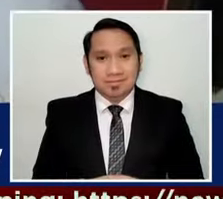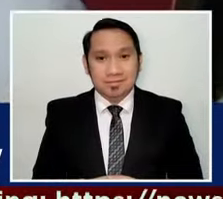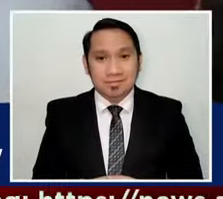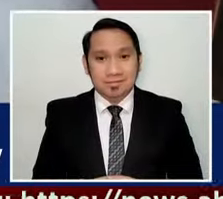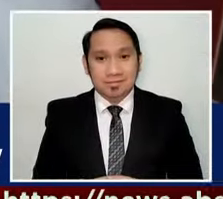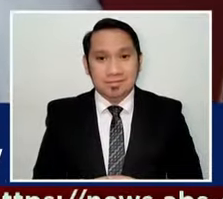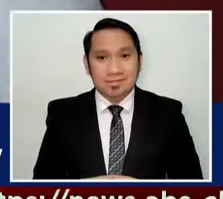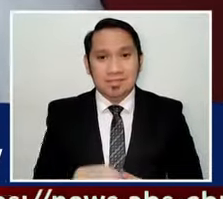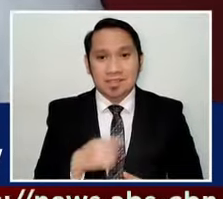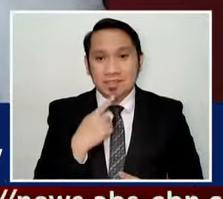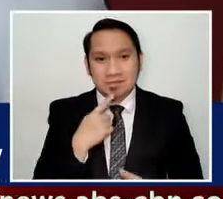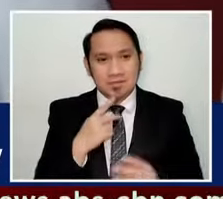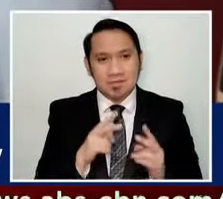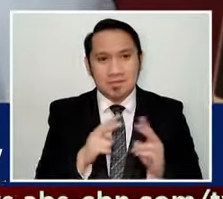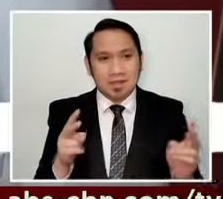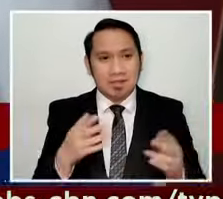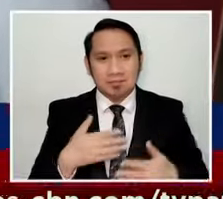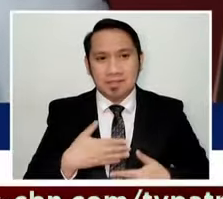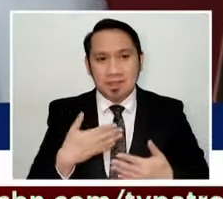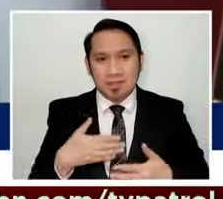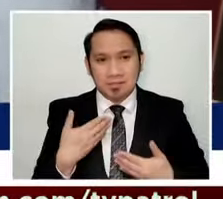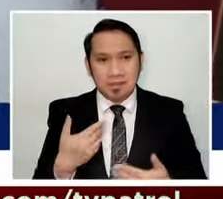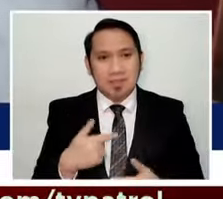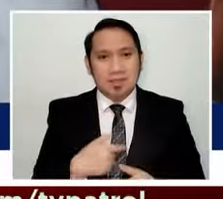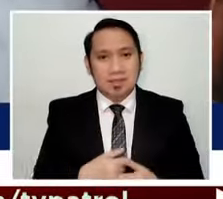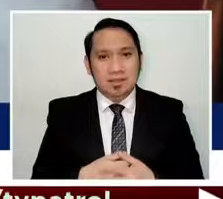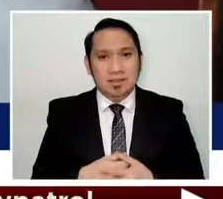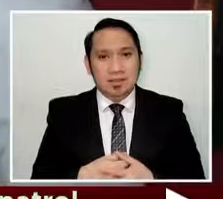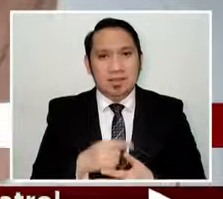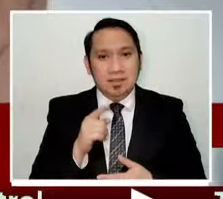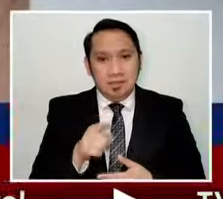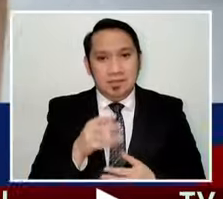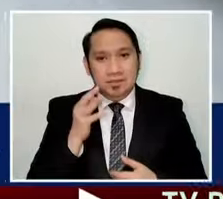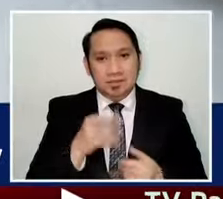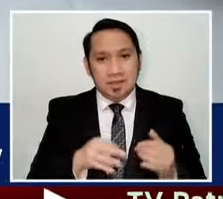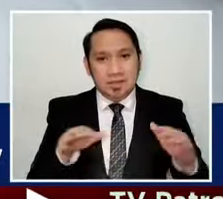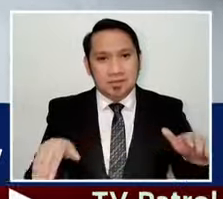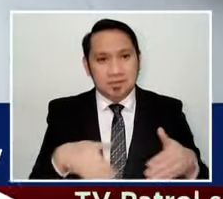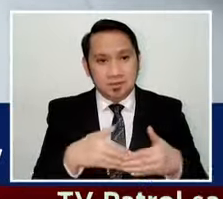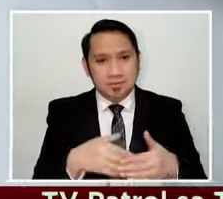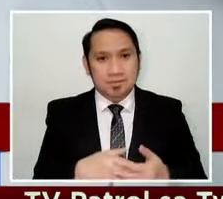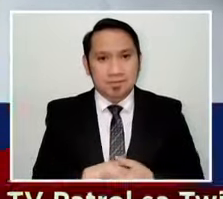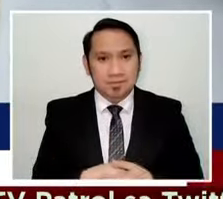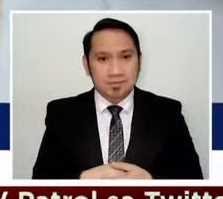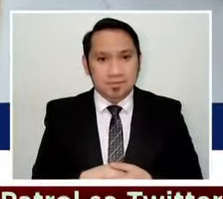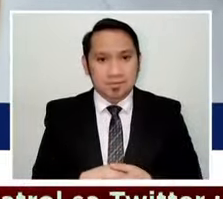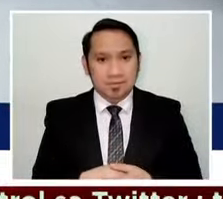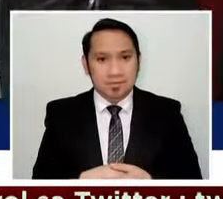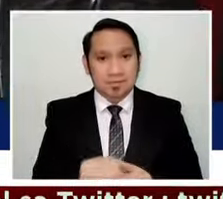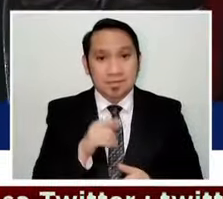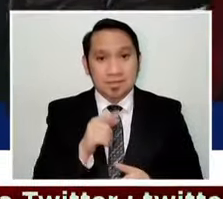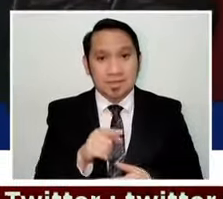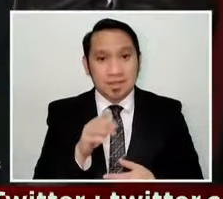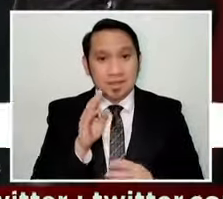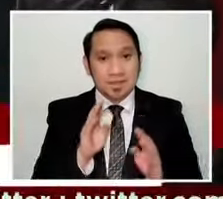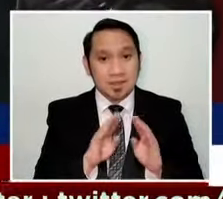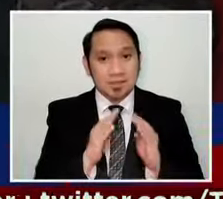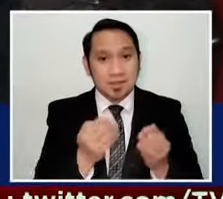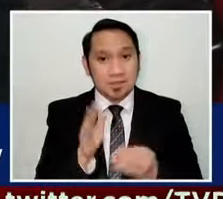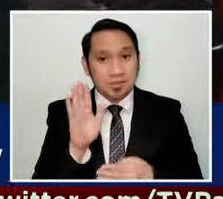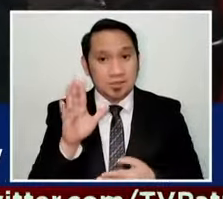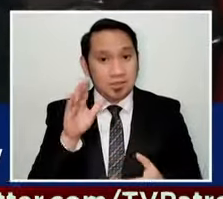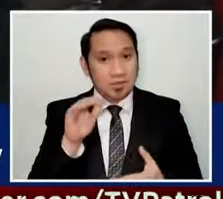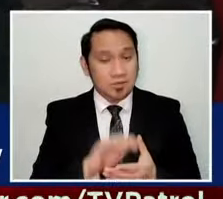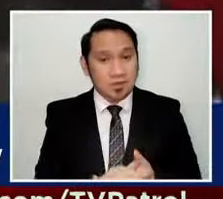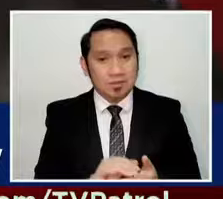so happy for him, you know. I'm so happy na he's finally he's gonna tie the knot. Tutuwa kami, siya yung kabash ko po yung wife niya. Ibinahagi